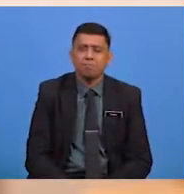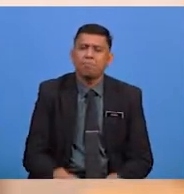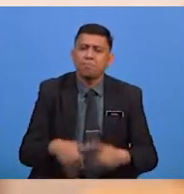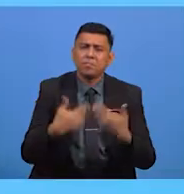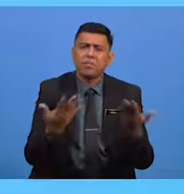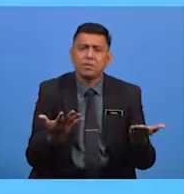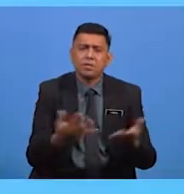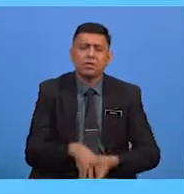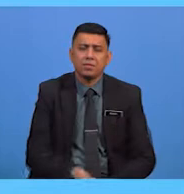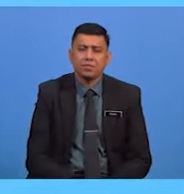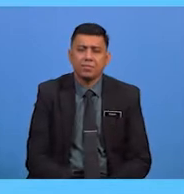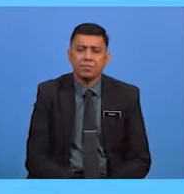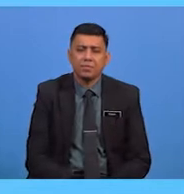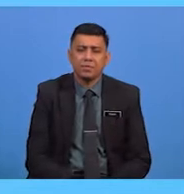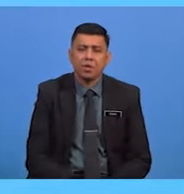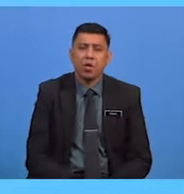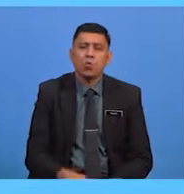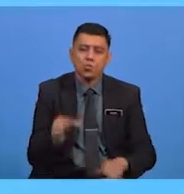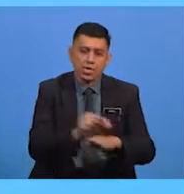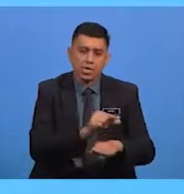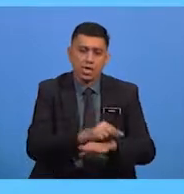dilaksanakan dengan menggunakan animasi ini.